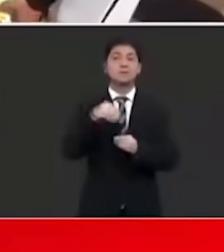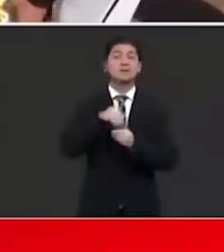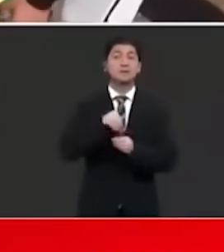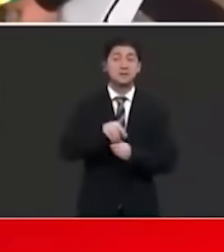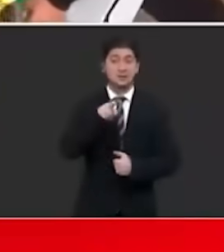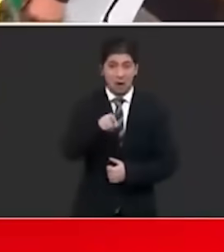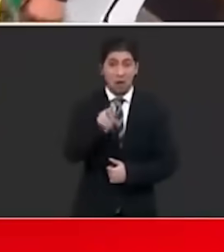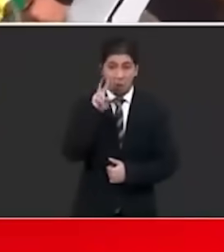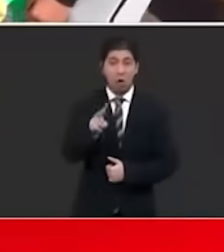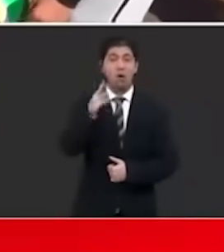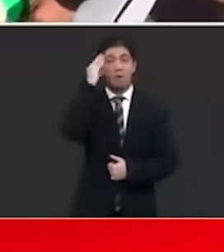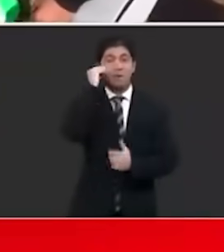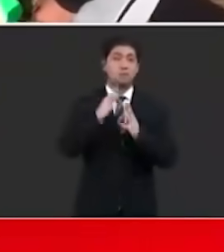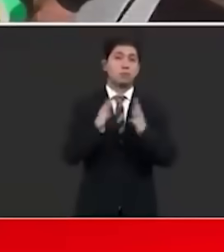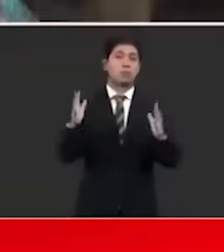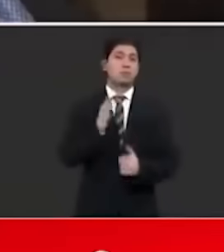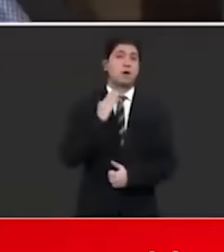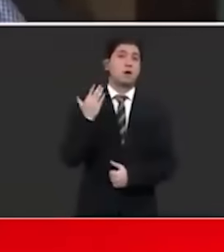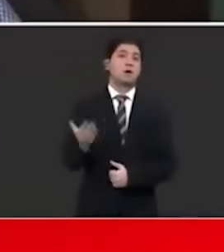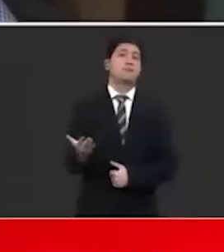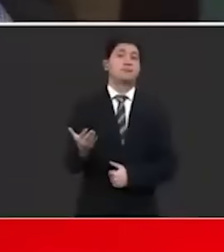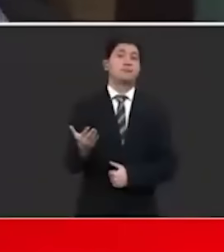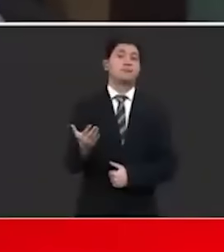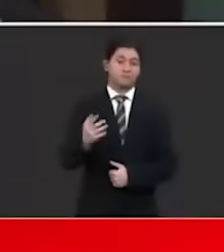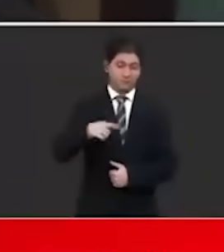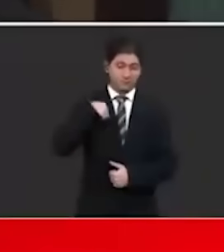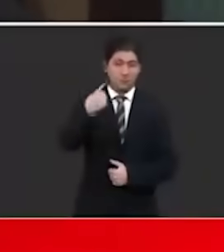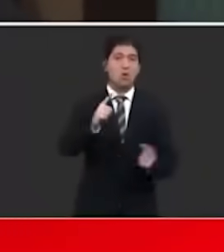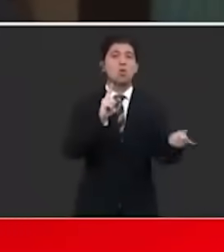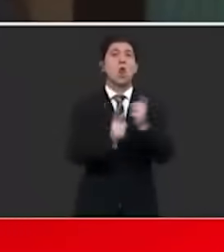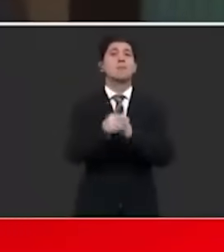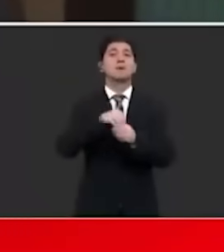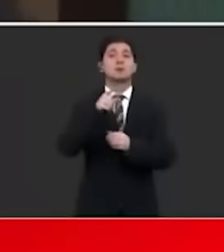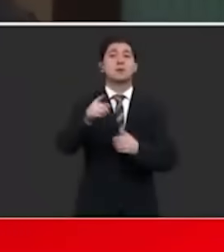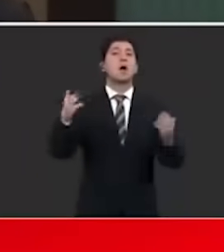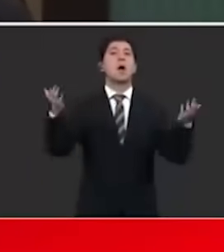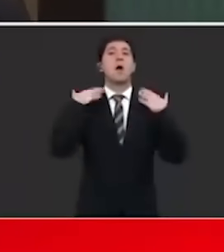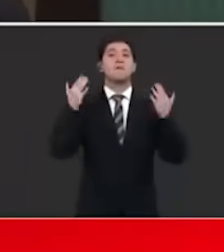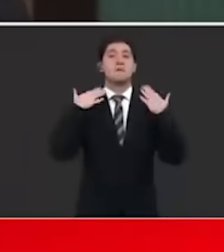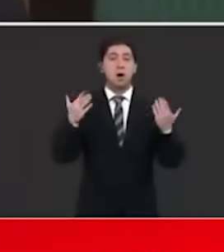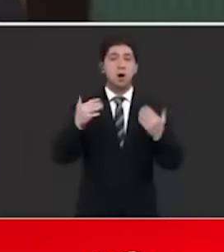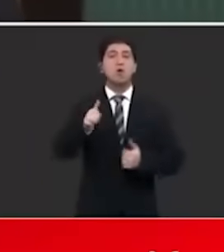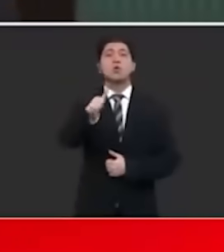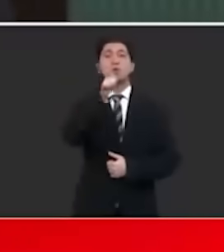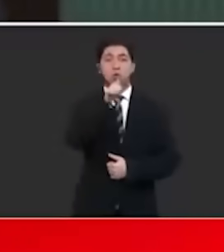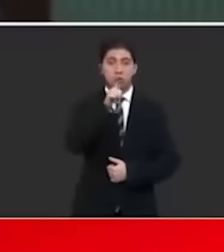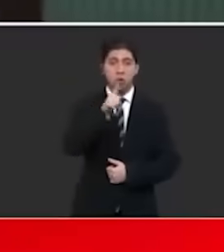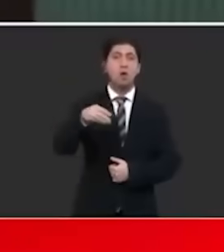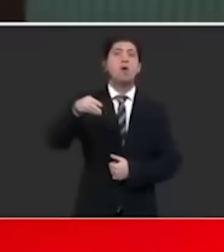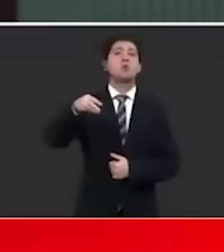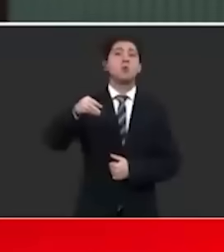ayrıca anlamlıdır. Önümüzdeki dönemde havanın, suyun,